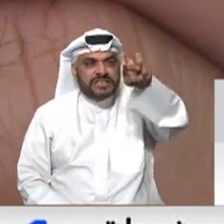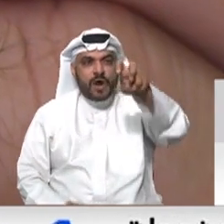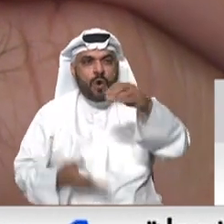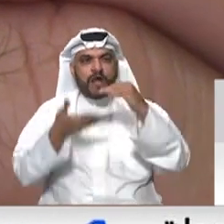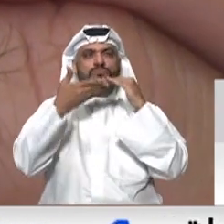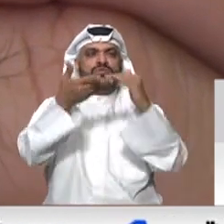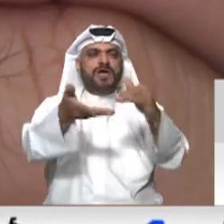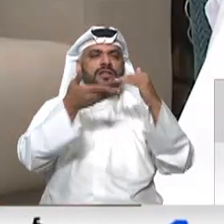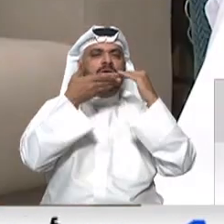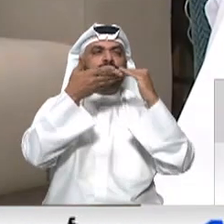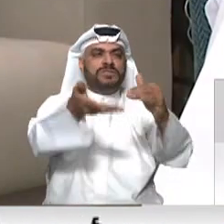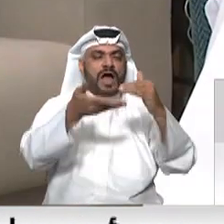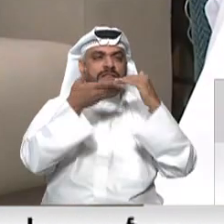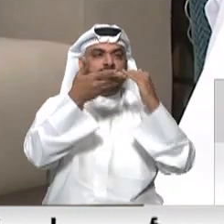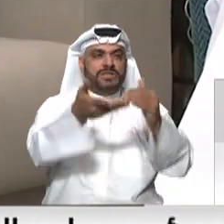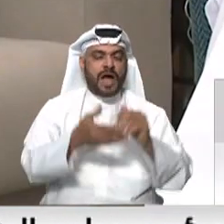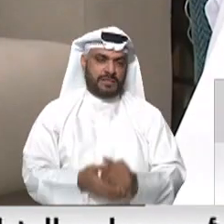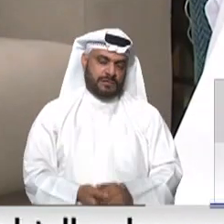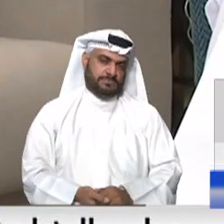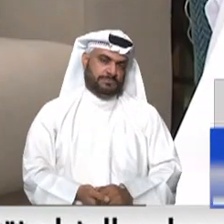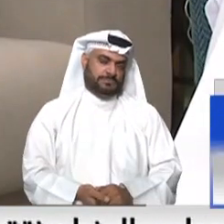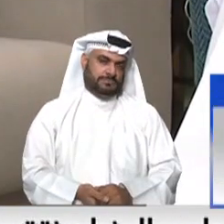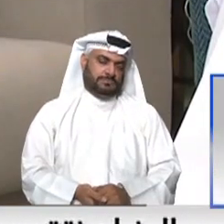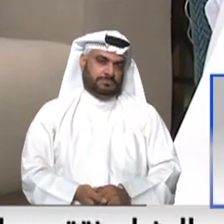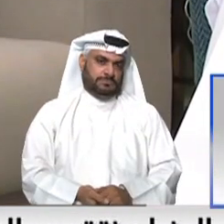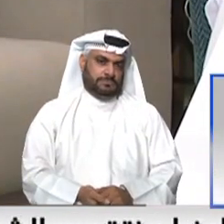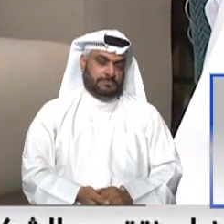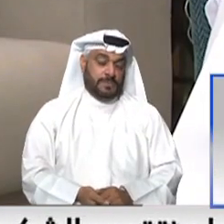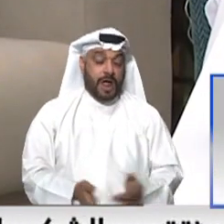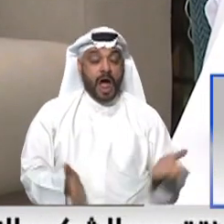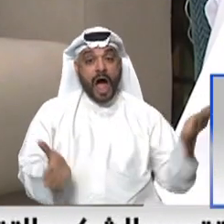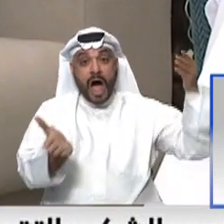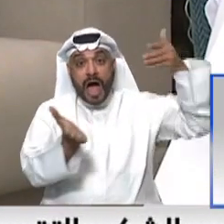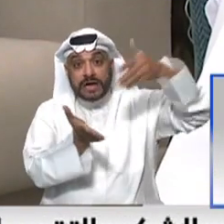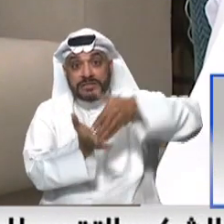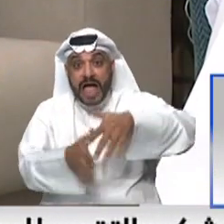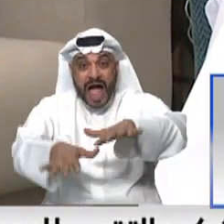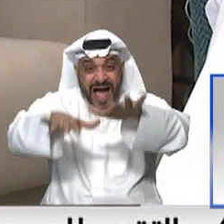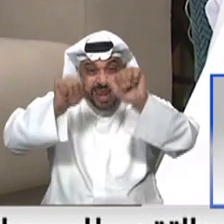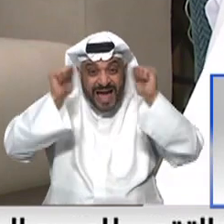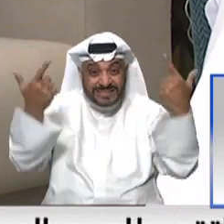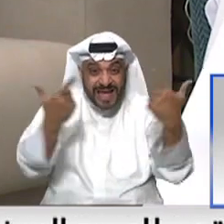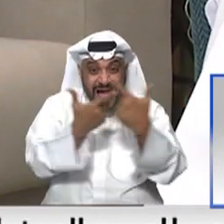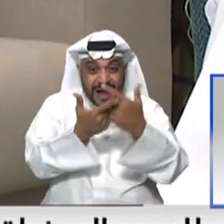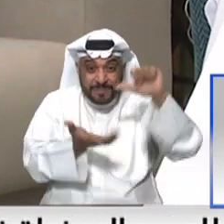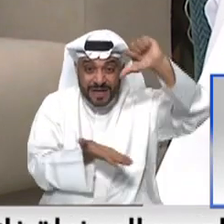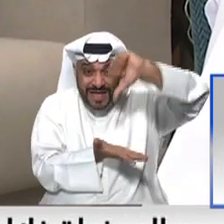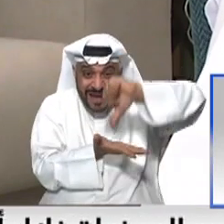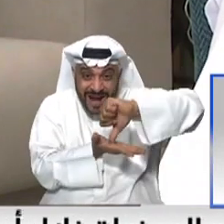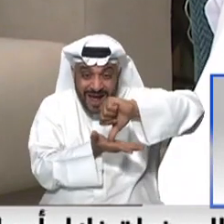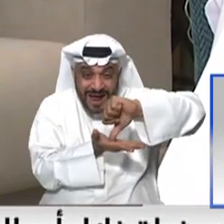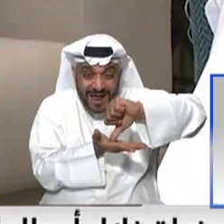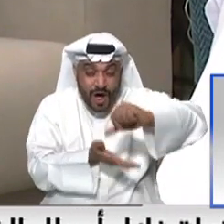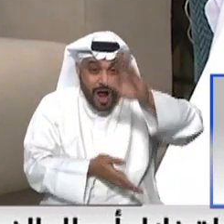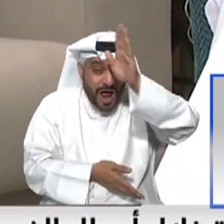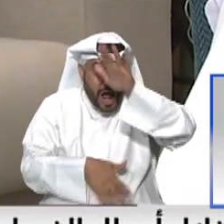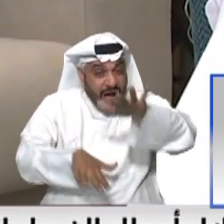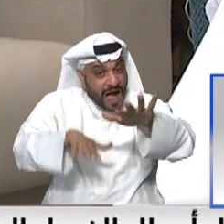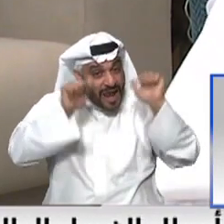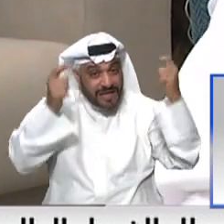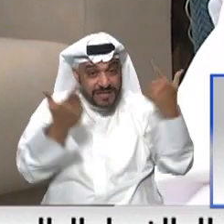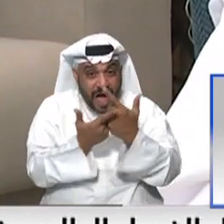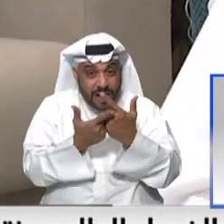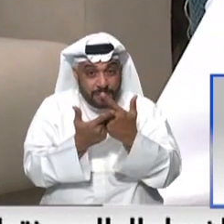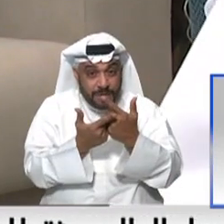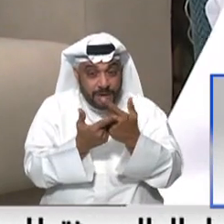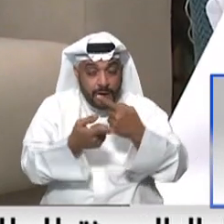احنا والله كنا انا واخوي الكبير علي والوالد الله يحفظه كنا نشتغل في زام واحد. الوالد يخبز على